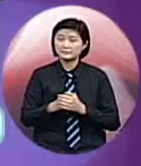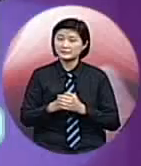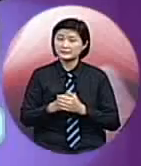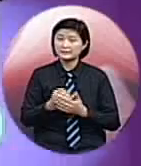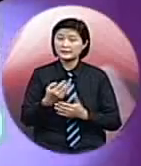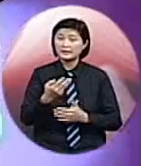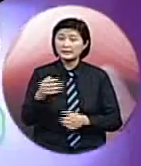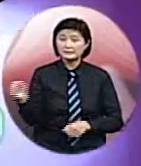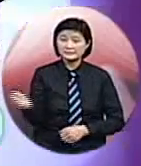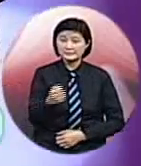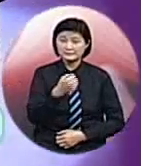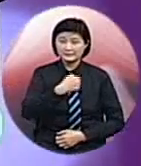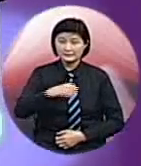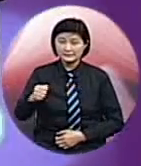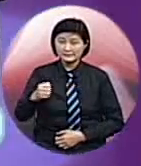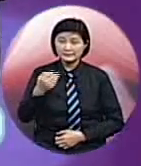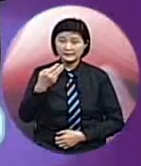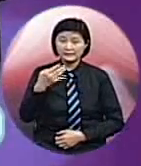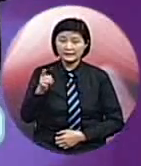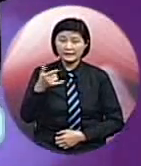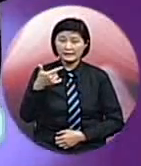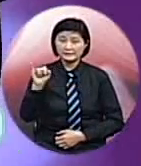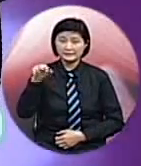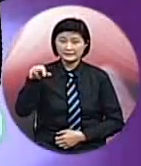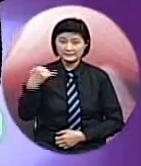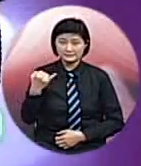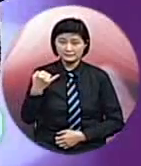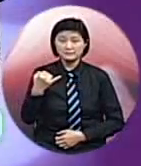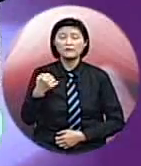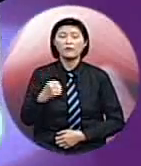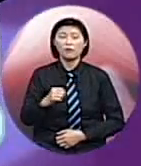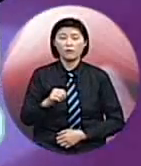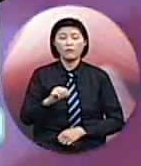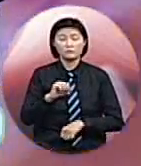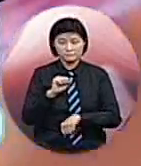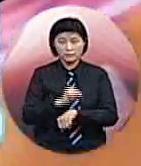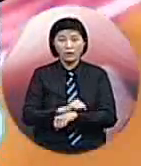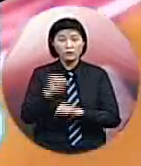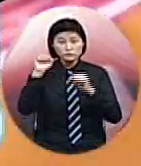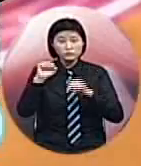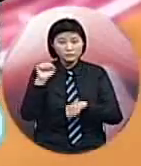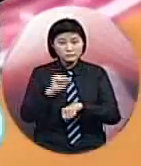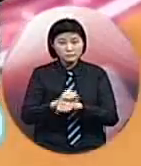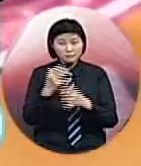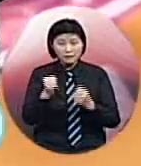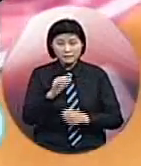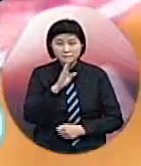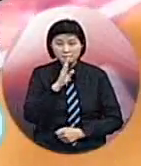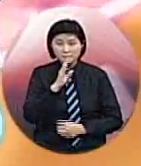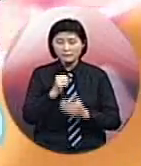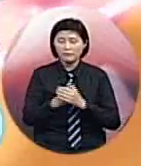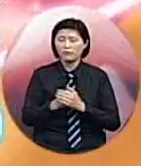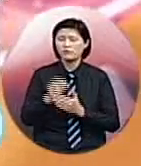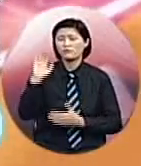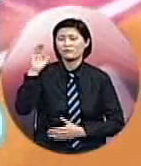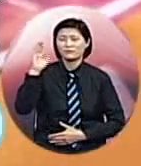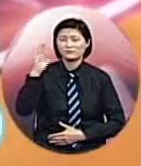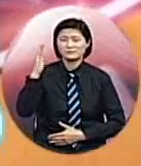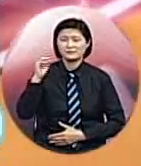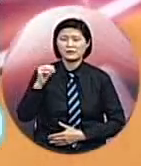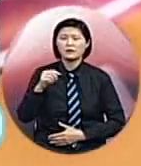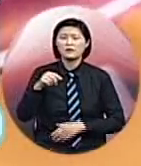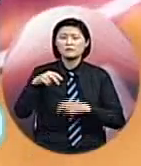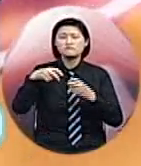사이클. 테니스? 네. 예. 와우. 테니스가 운동이 굉장히 많이 되죠. 근데 요즘에는